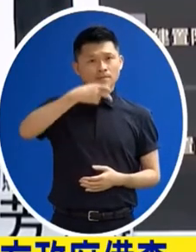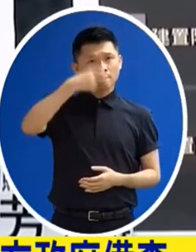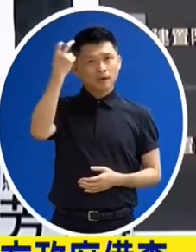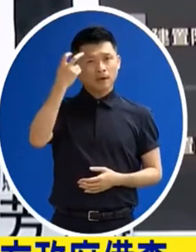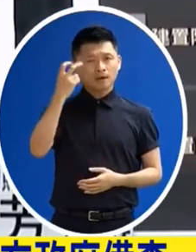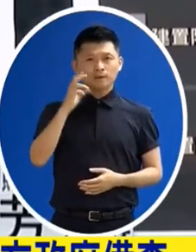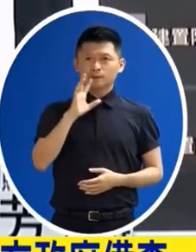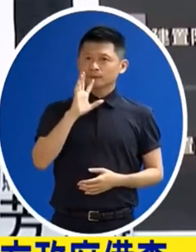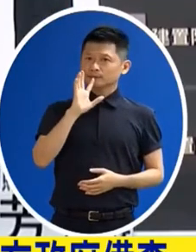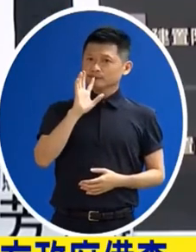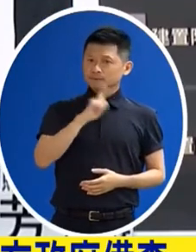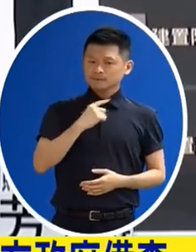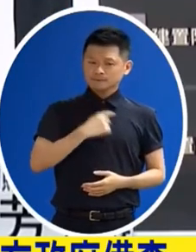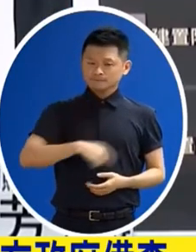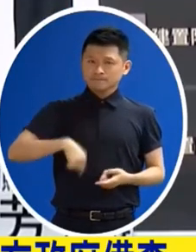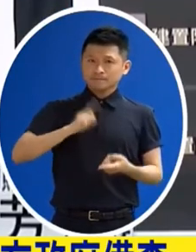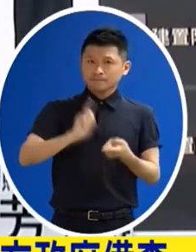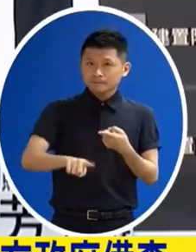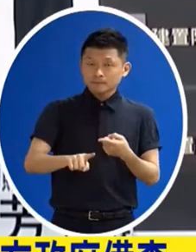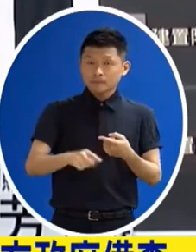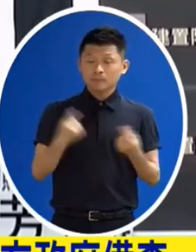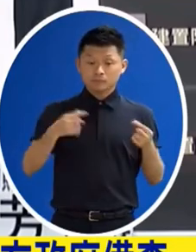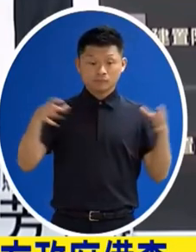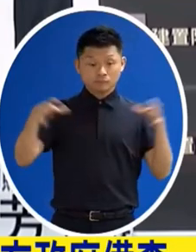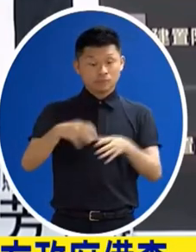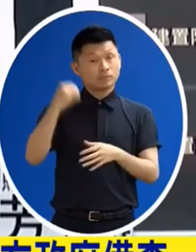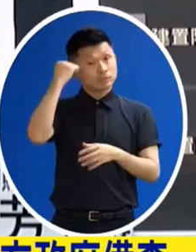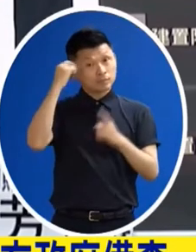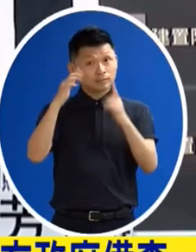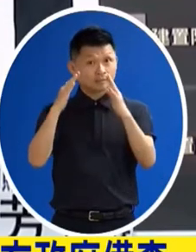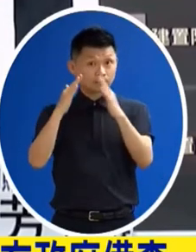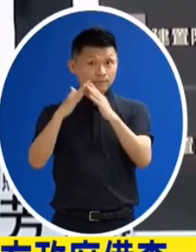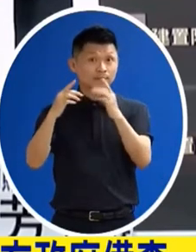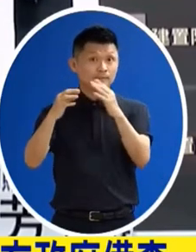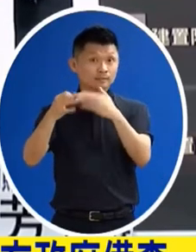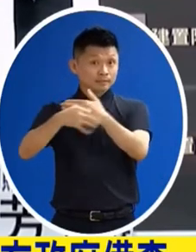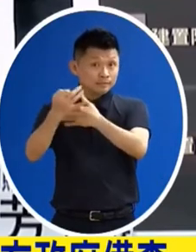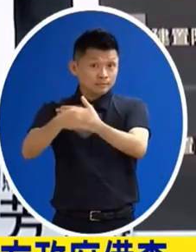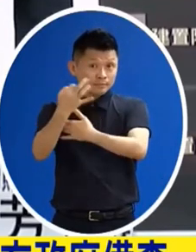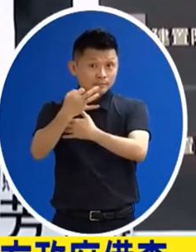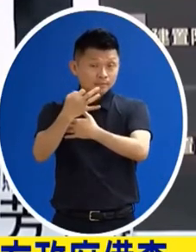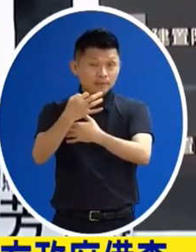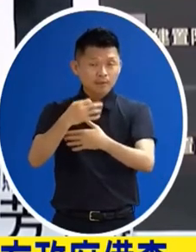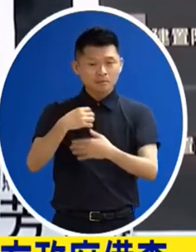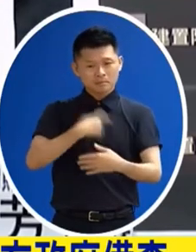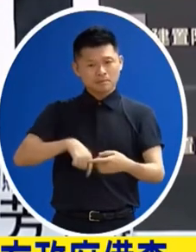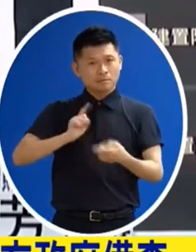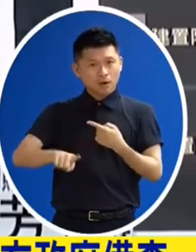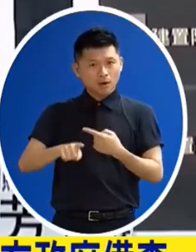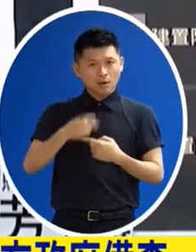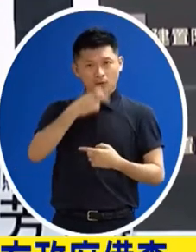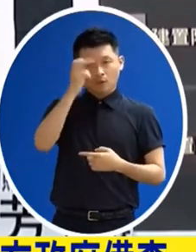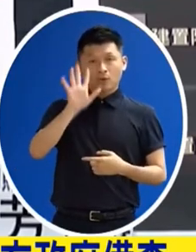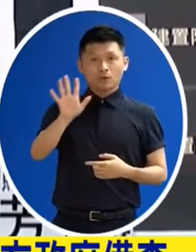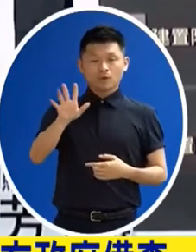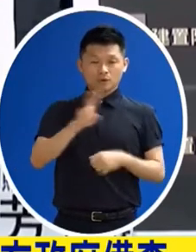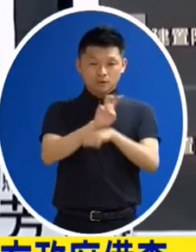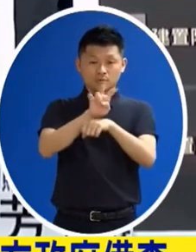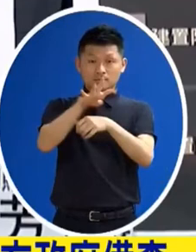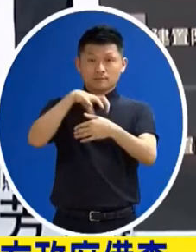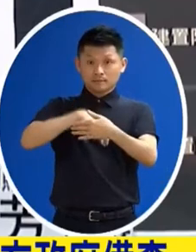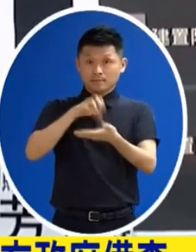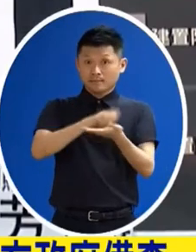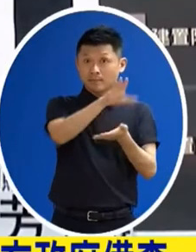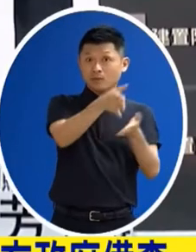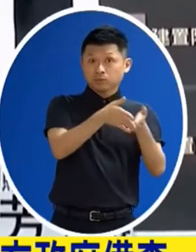生疑似的病例，包括他的同住家人如果有疑似病例，也24小时内要通报，那在隔离的